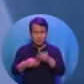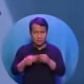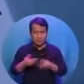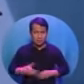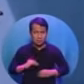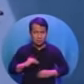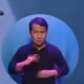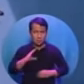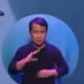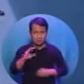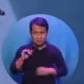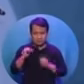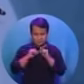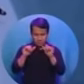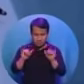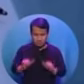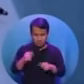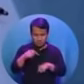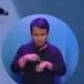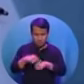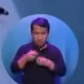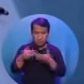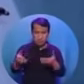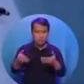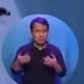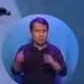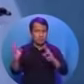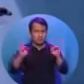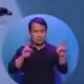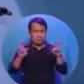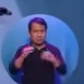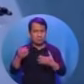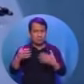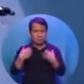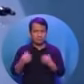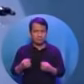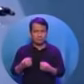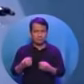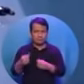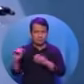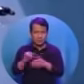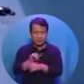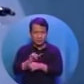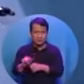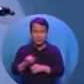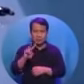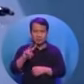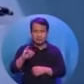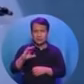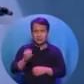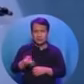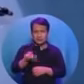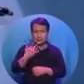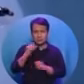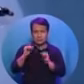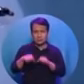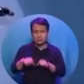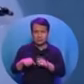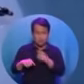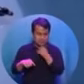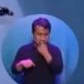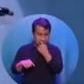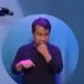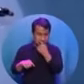inyong immune system, lalo sa panahon ngayon. Kailangan po natin palagi tayong malakas, masigla. Vitamin C ang sagot sa lahat ng